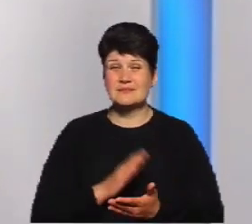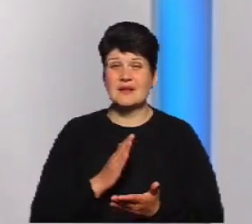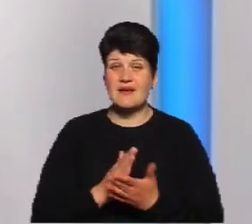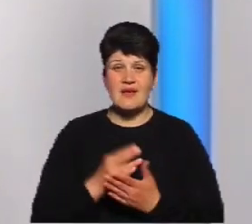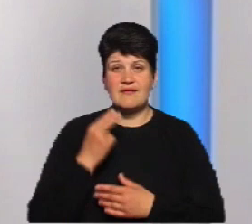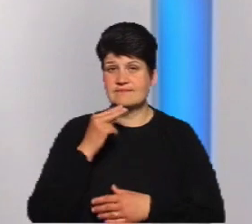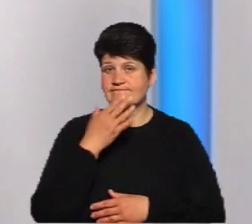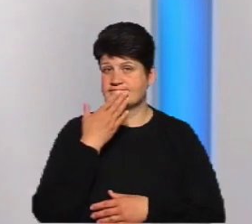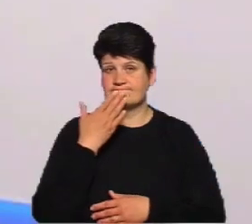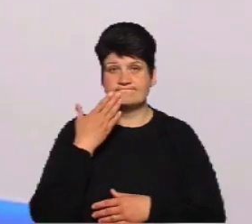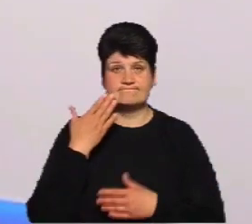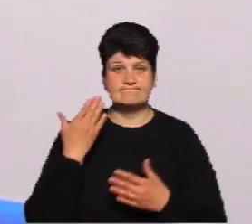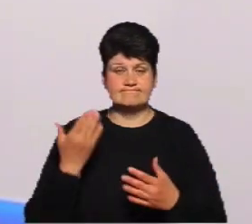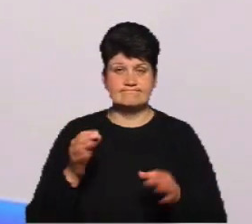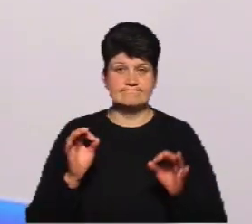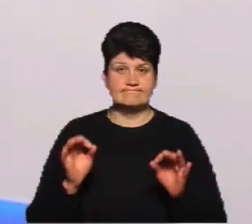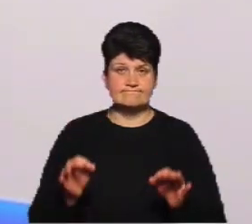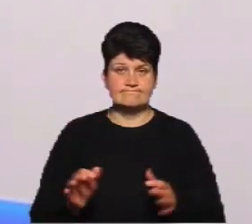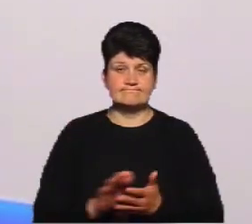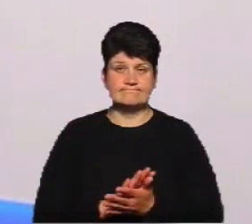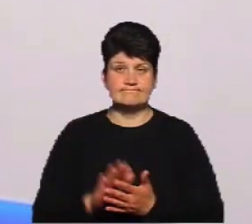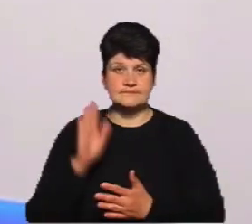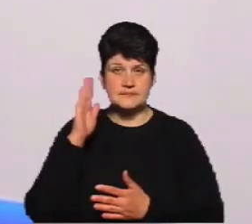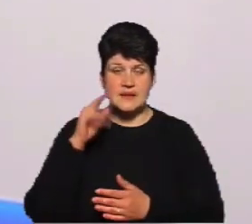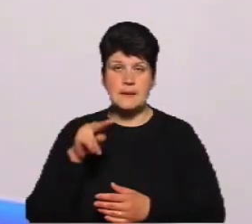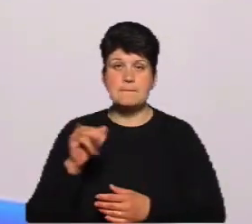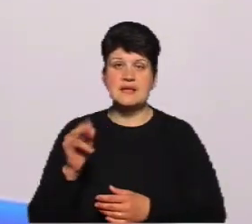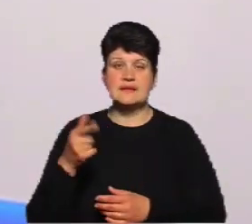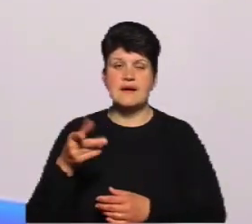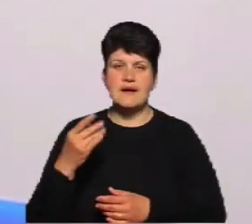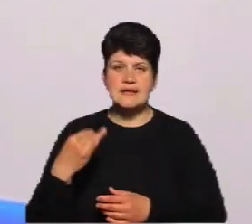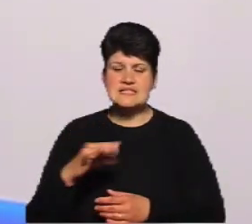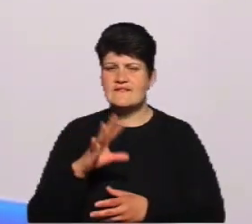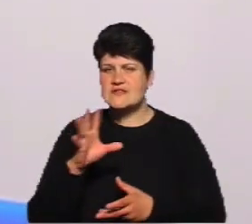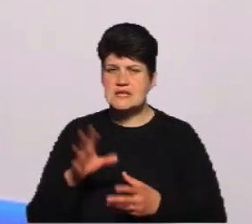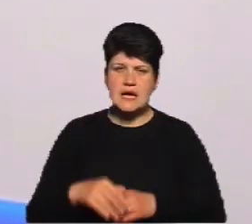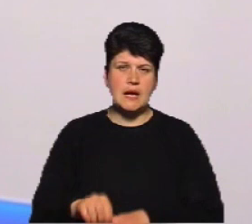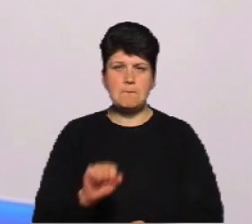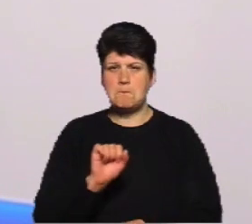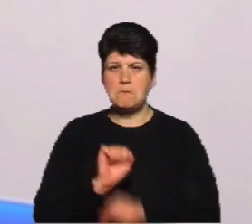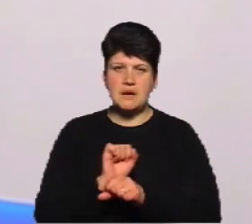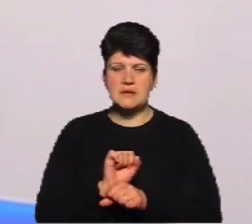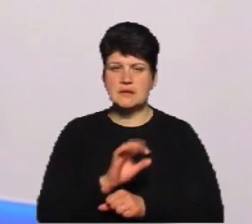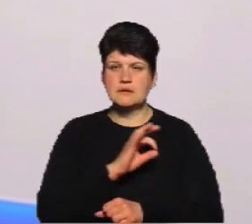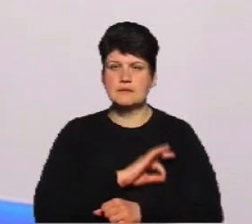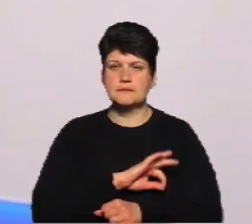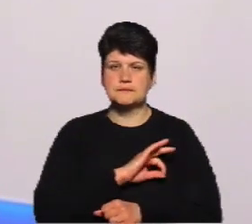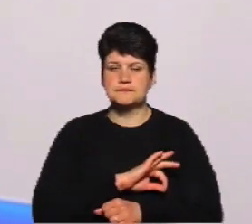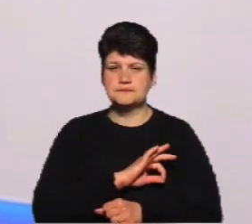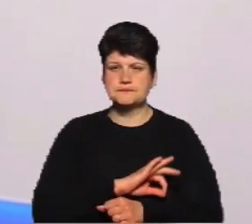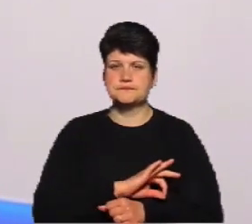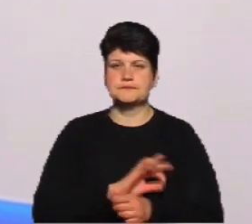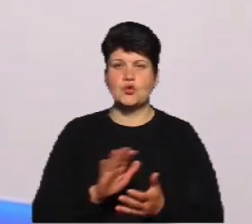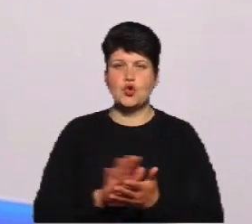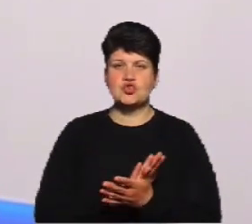дають належного в очистці. Підгайці взагалі припинили експлуатацію очисних споруд,